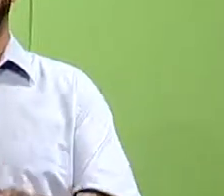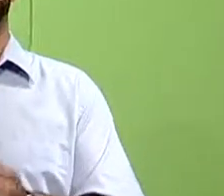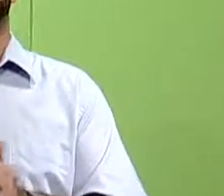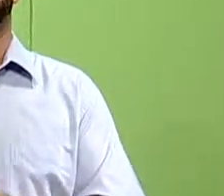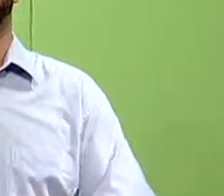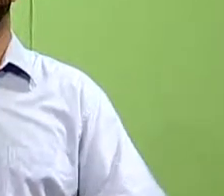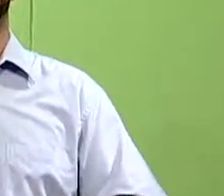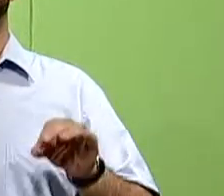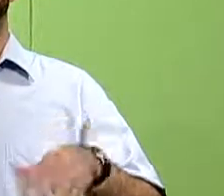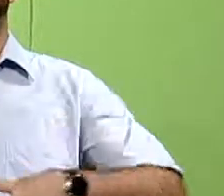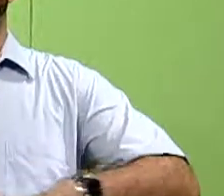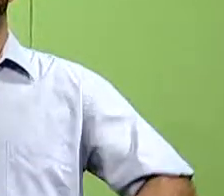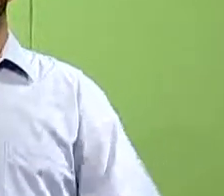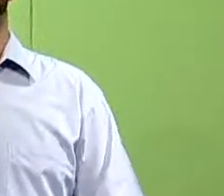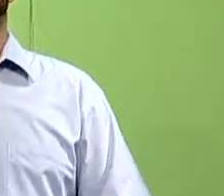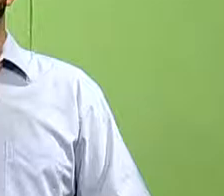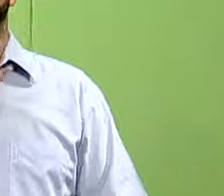geldik.